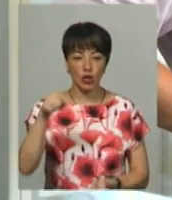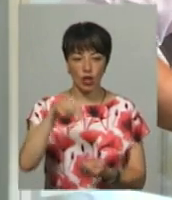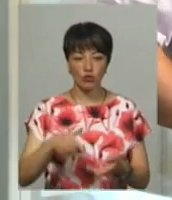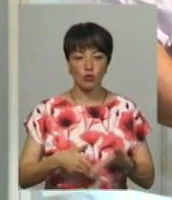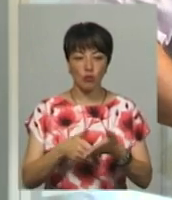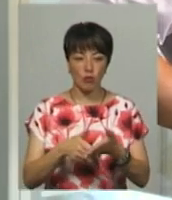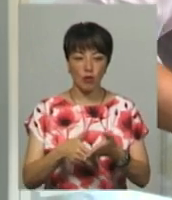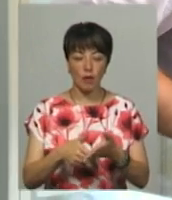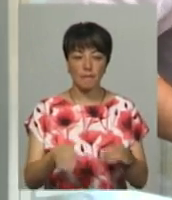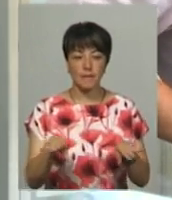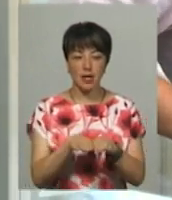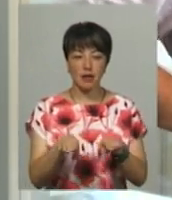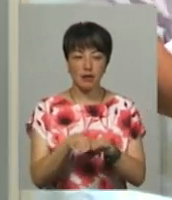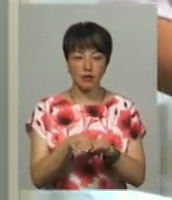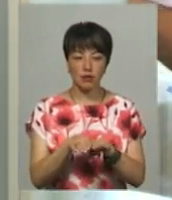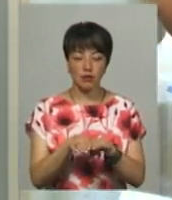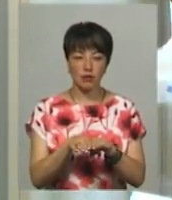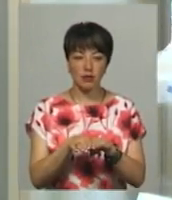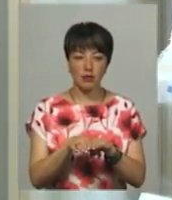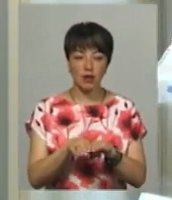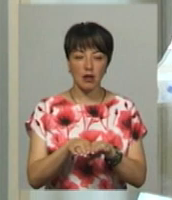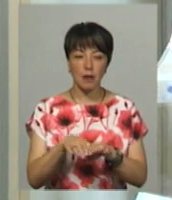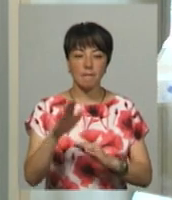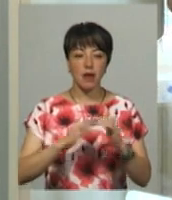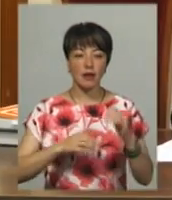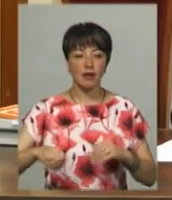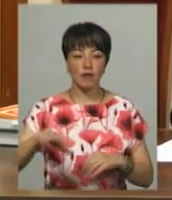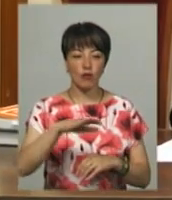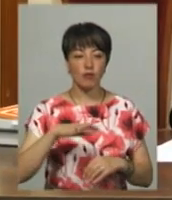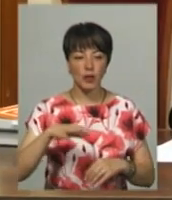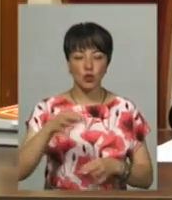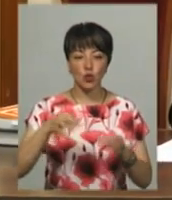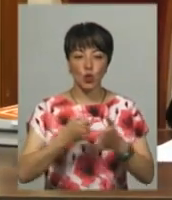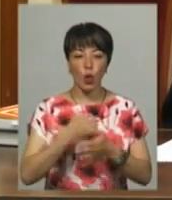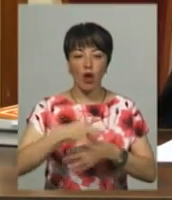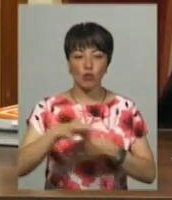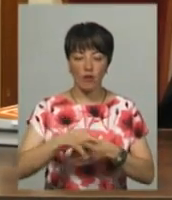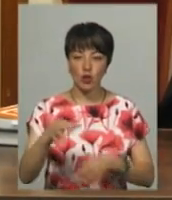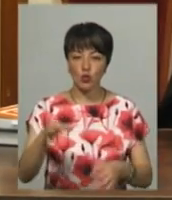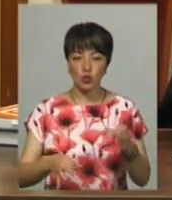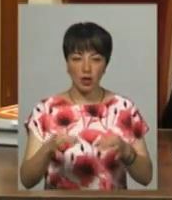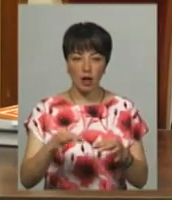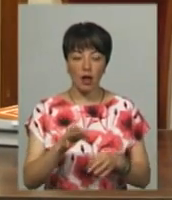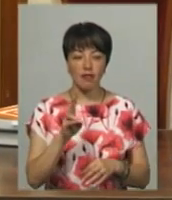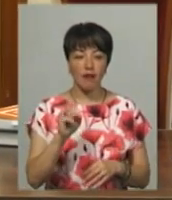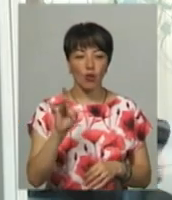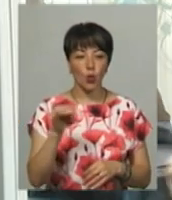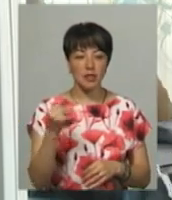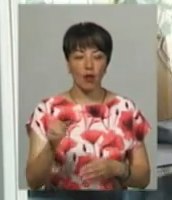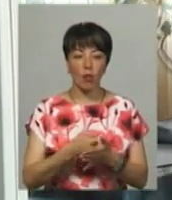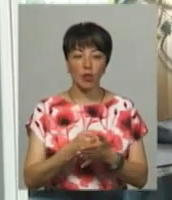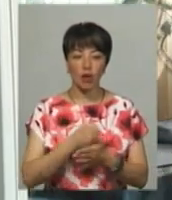допомоги прирівнюється тією ж практикою Європейського суду до катування. Суддя Хмельницького міськрайонного суду Володимир Навроцький